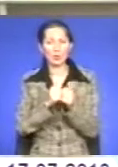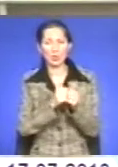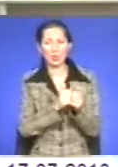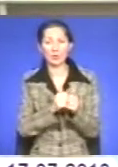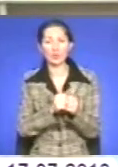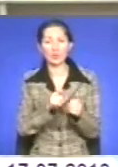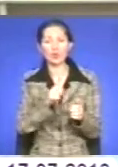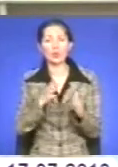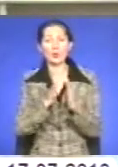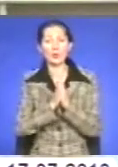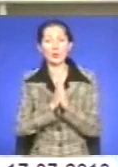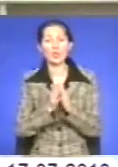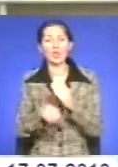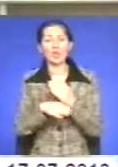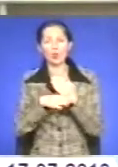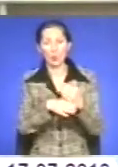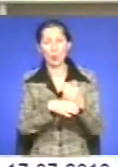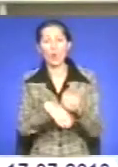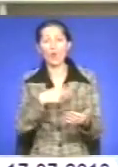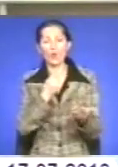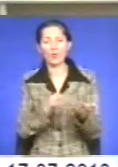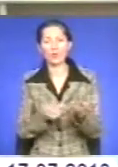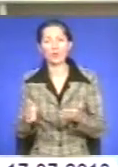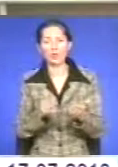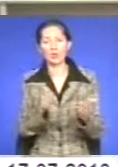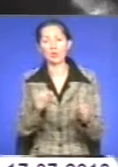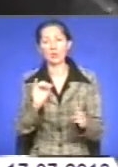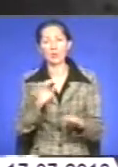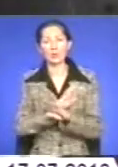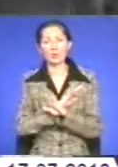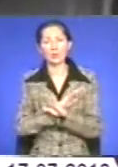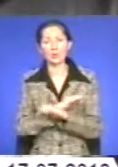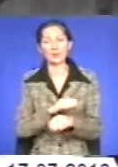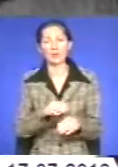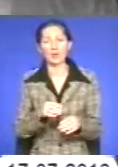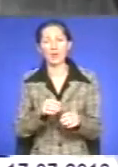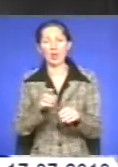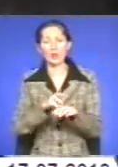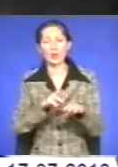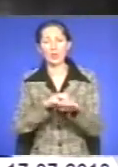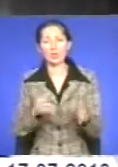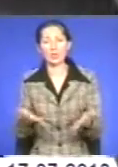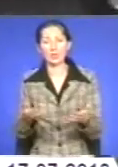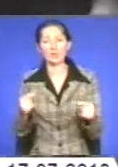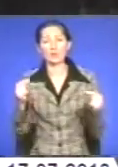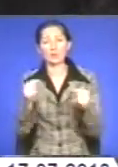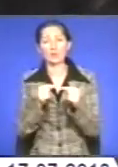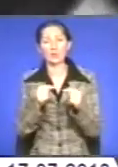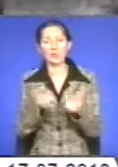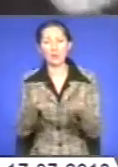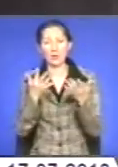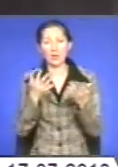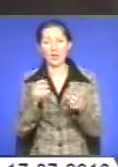того, щоб покликати на допомогу, впав на дорозі та, власне, помер. Слідство ще встановлює усі деталі конфлікту, а за